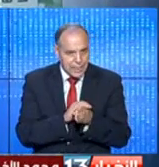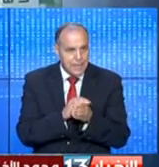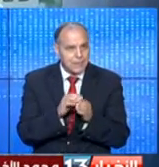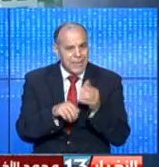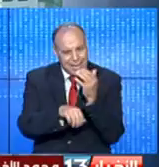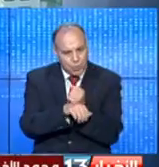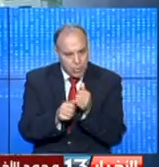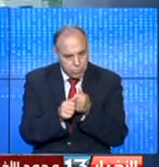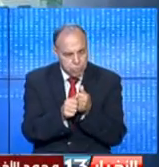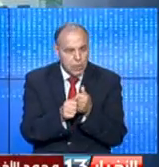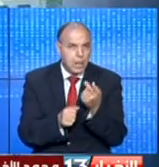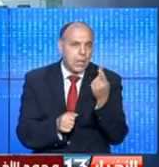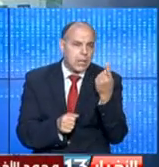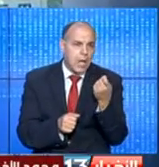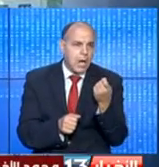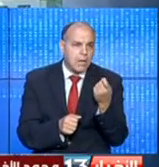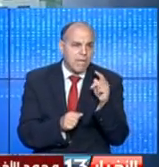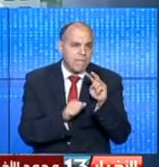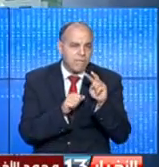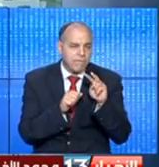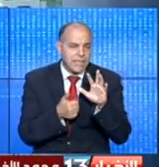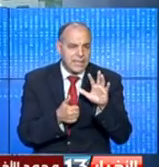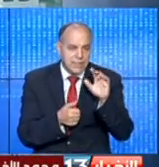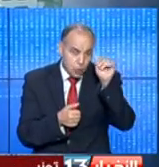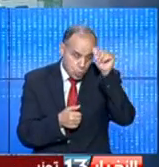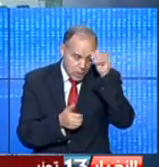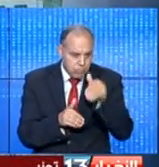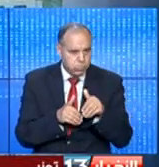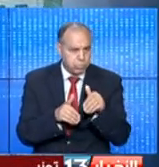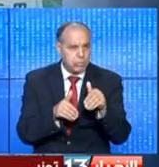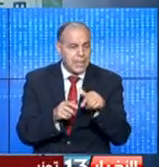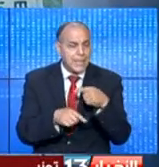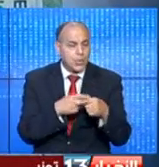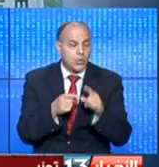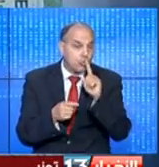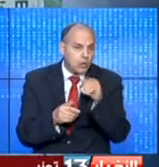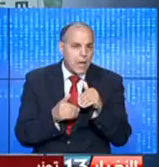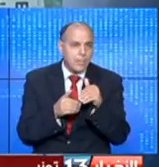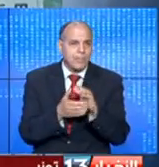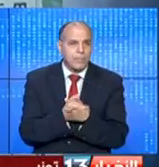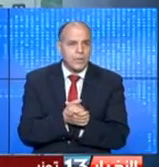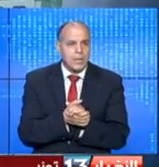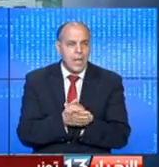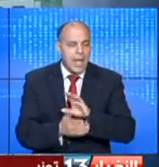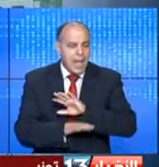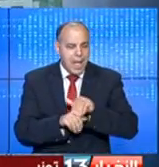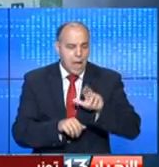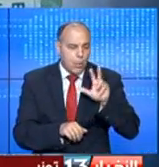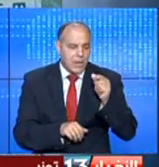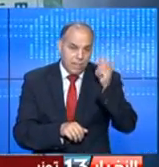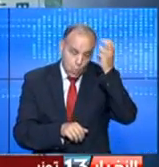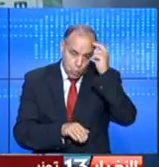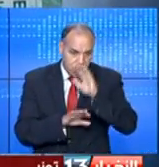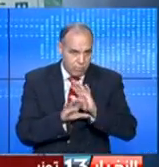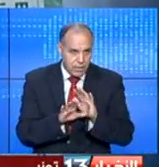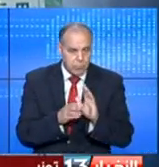بداية من يوم 22 جويلية وتتواصل ان شاء الله باذن الله حتى اخر اوت 31 اوت، ما